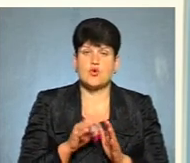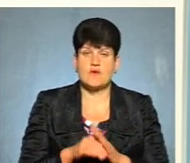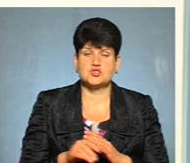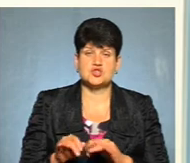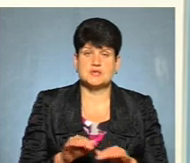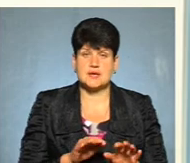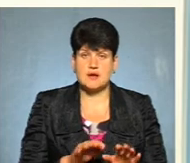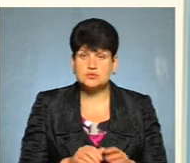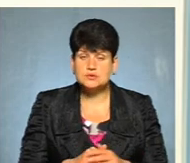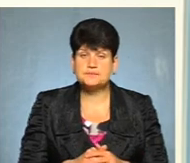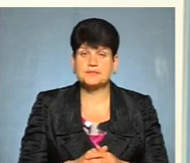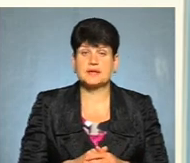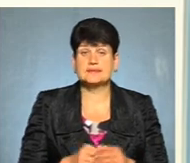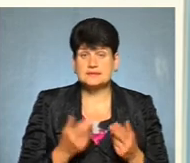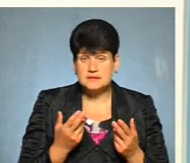діяльності. Так, вони